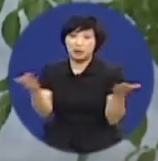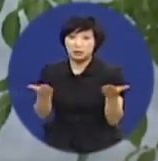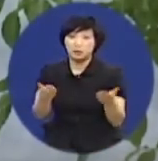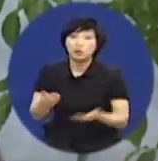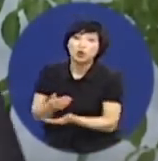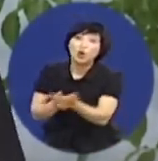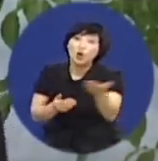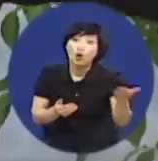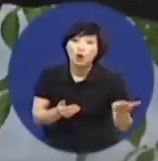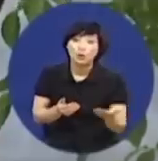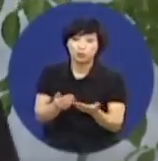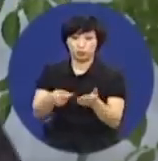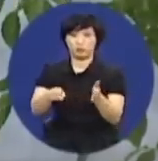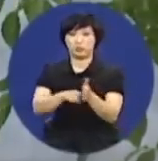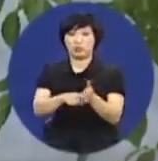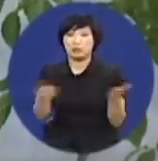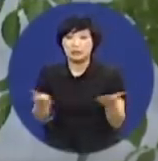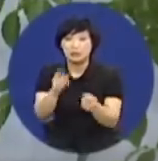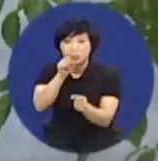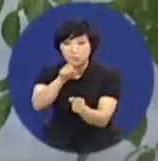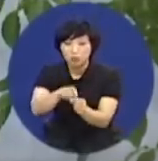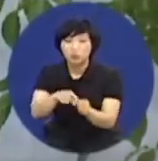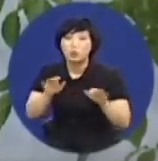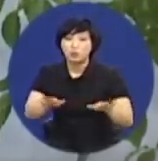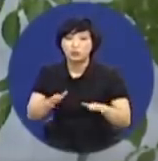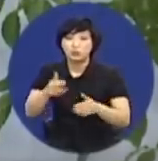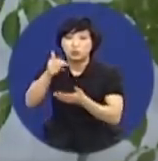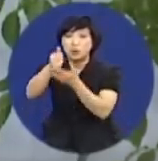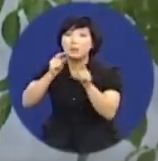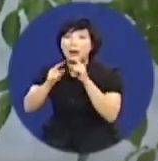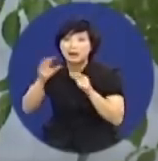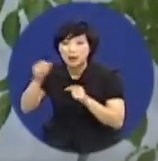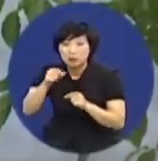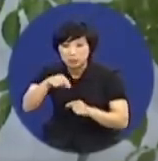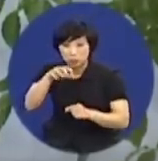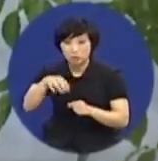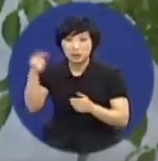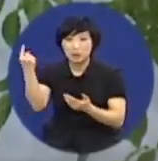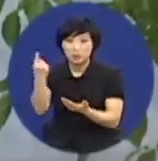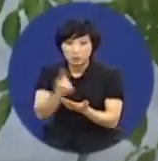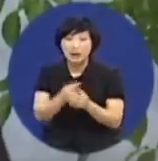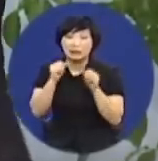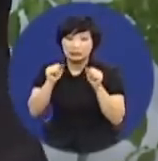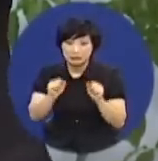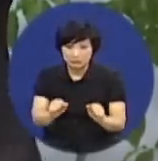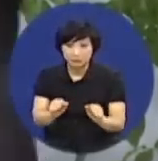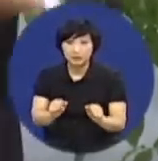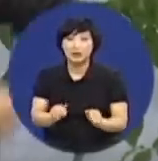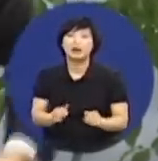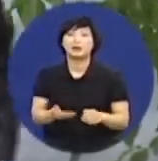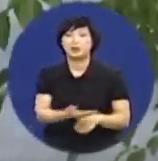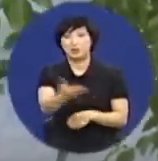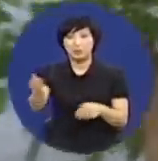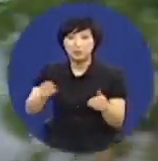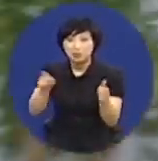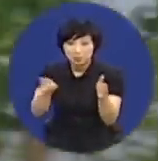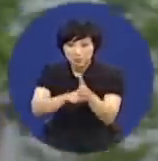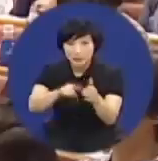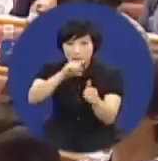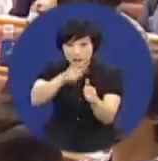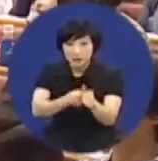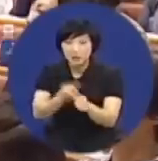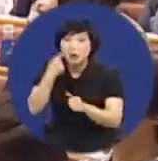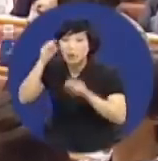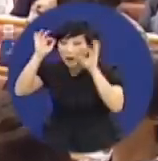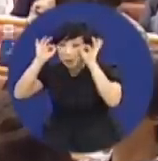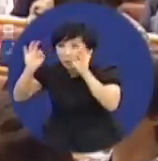たに働かれるためにここに御言葉として来ておられます。信じると栄光を